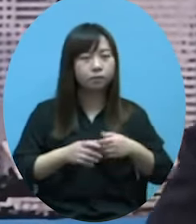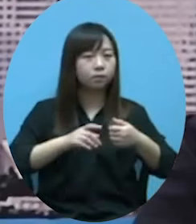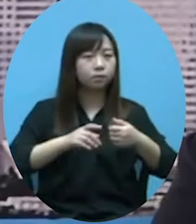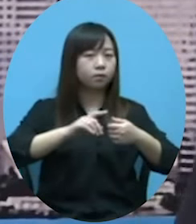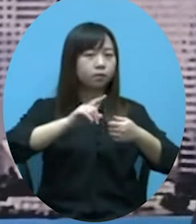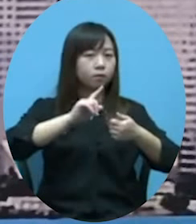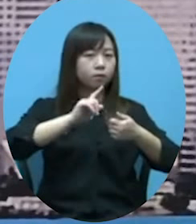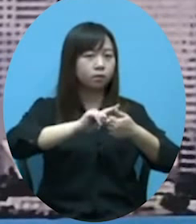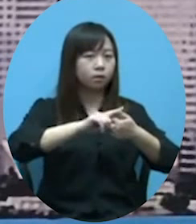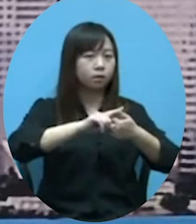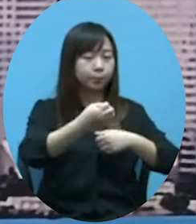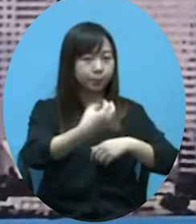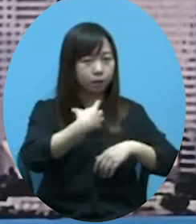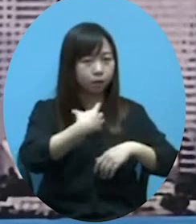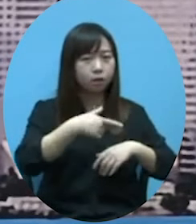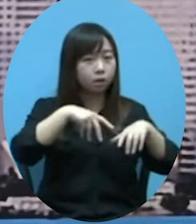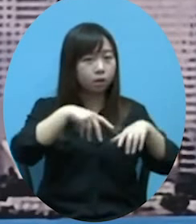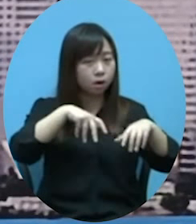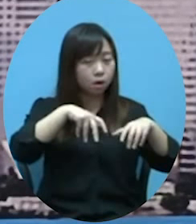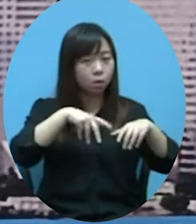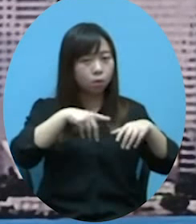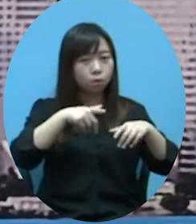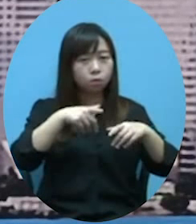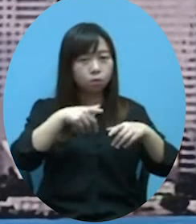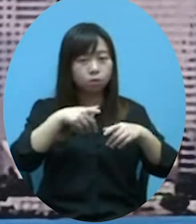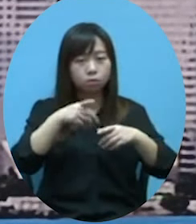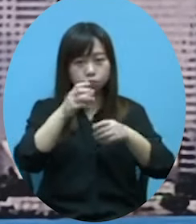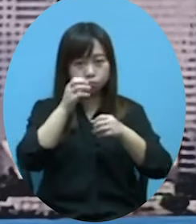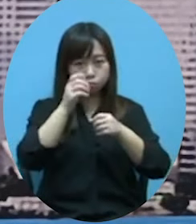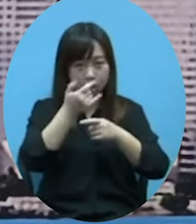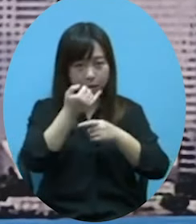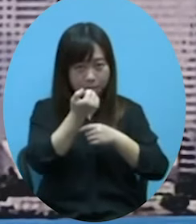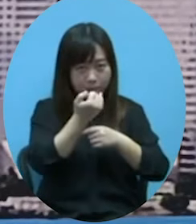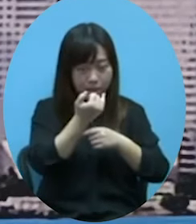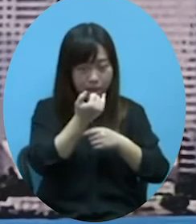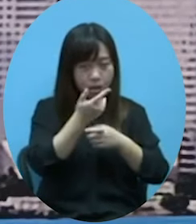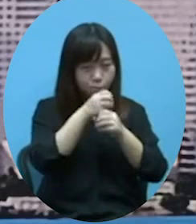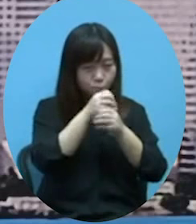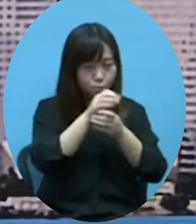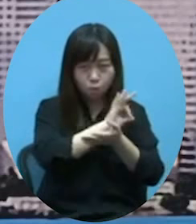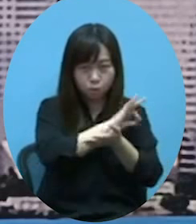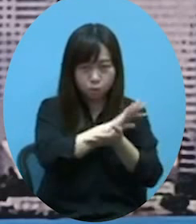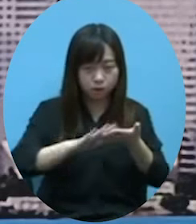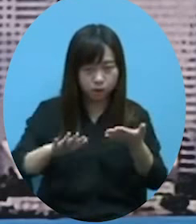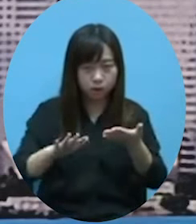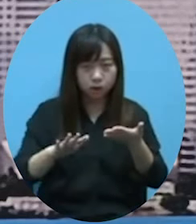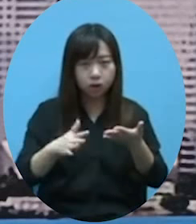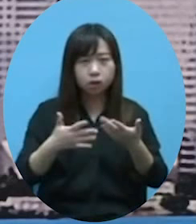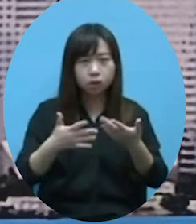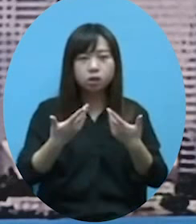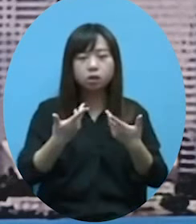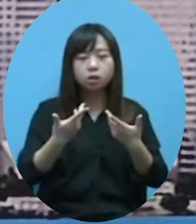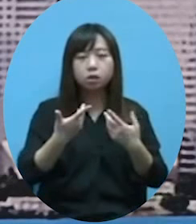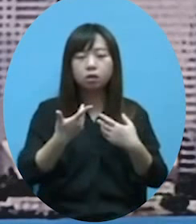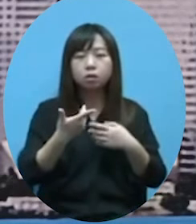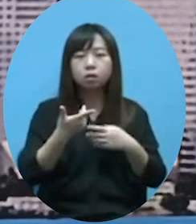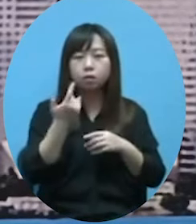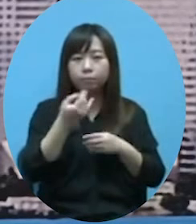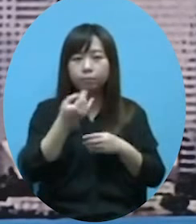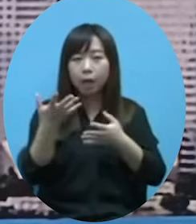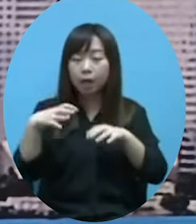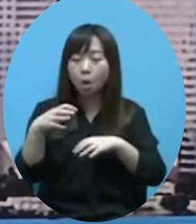第一個問題就是牠們狗是否會驗到病毒呈陰性才會給狗